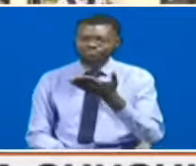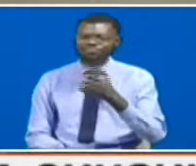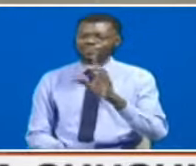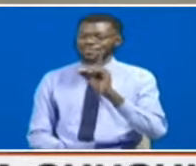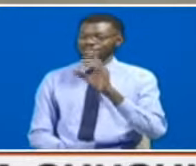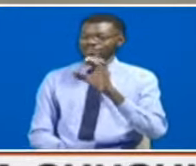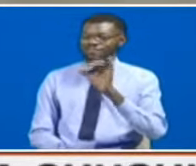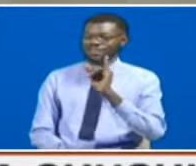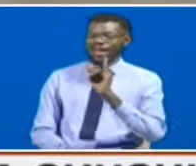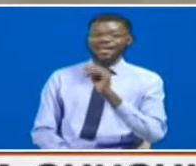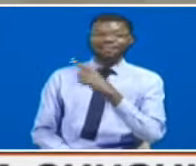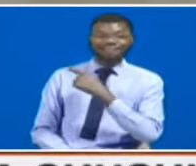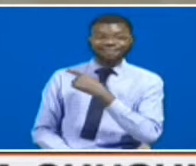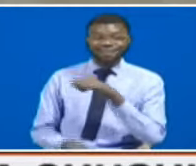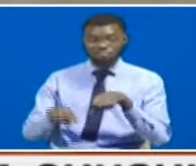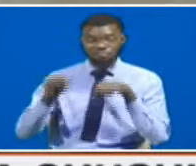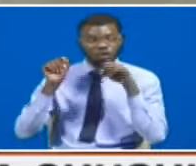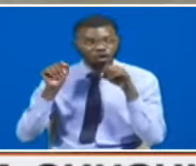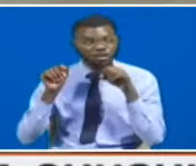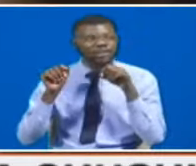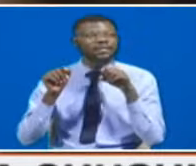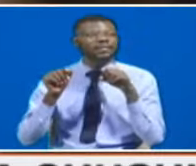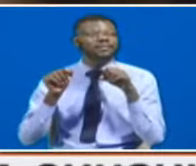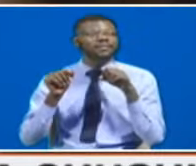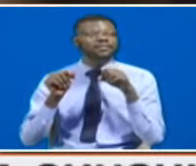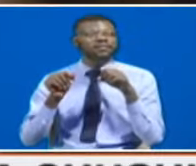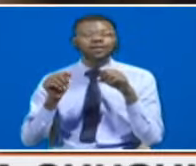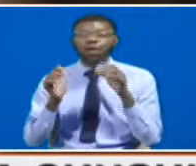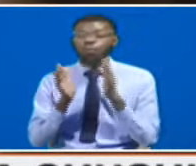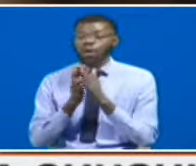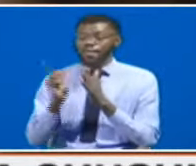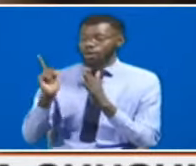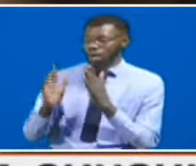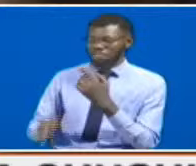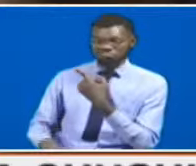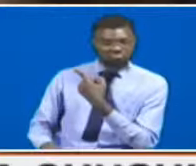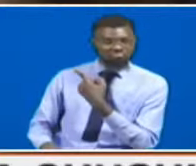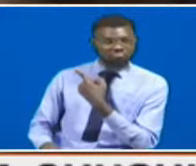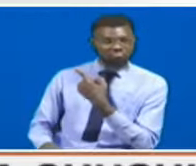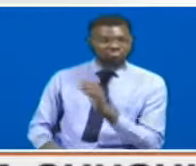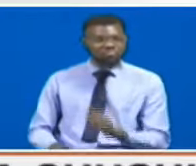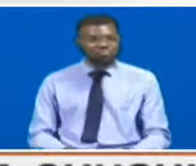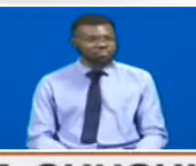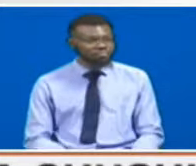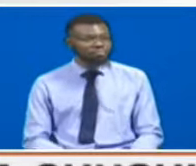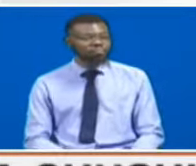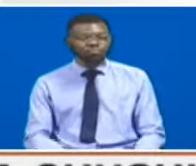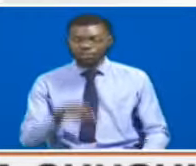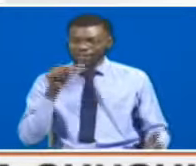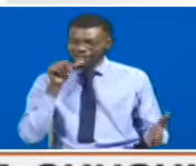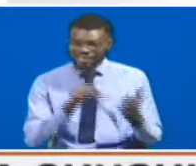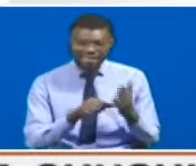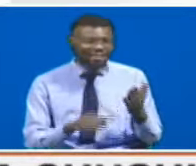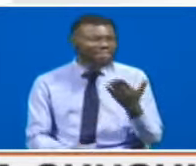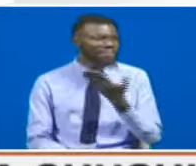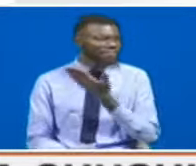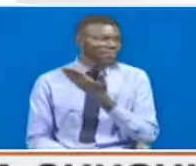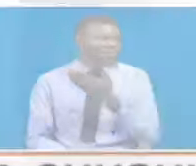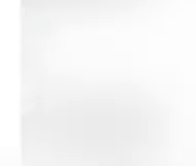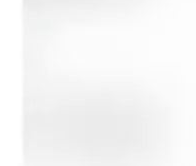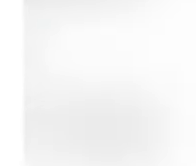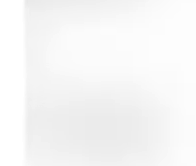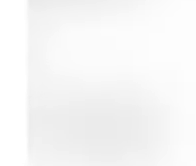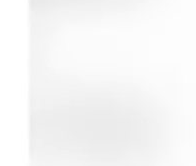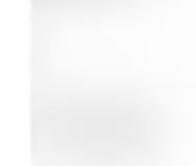DCI Mohamed Amin kupitia wakili Ahmed Nasir Abdullahi. Kwenye barua hiyo, kampuni ya